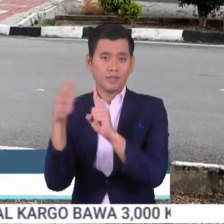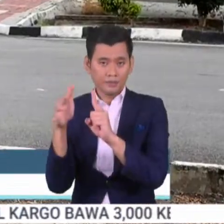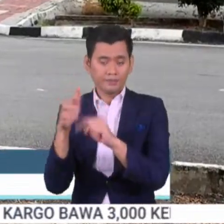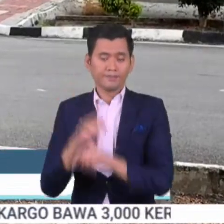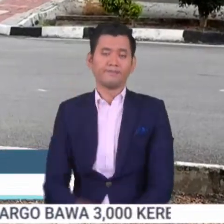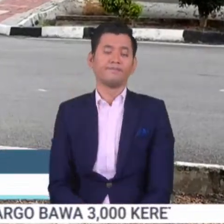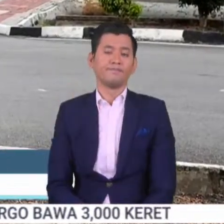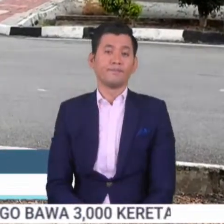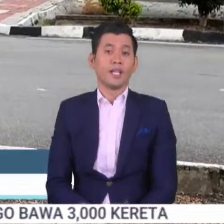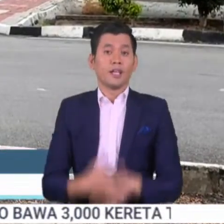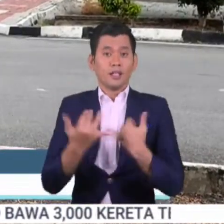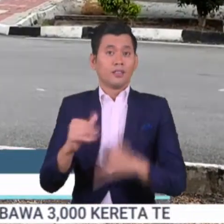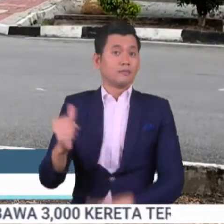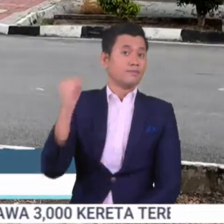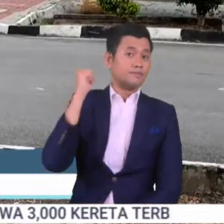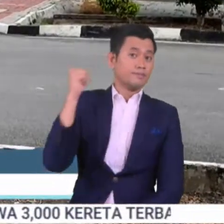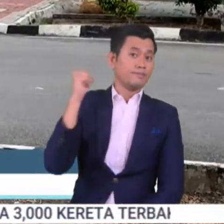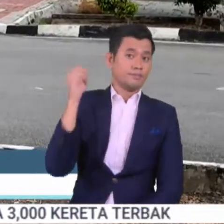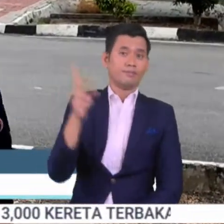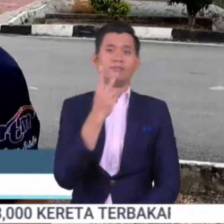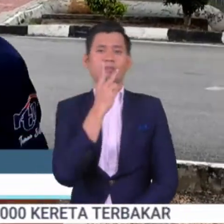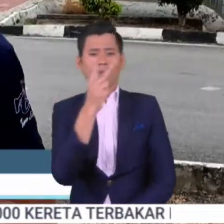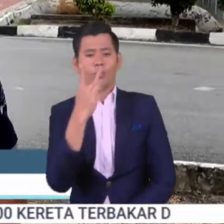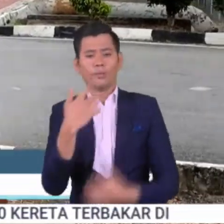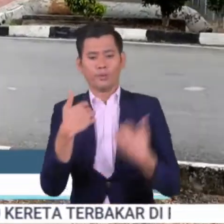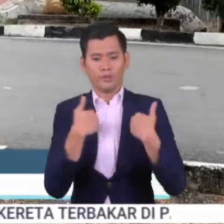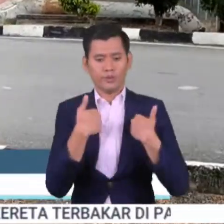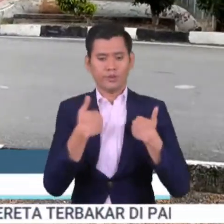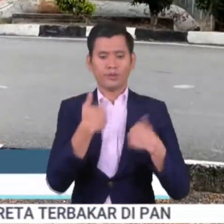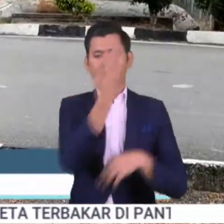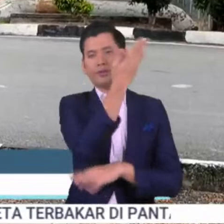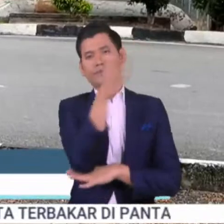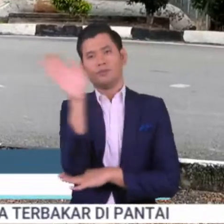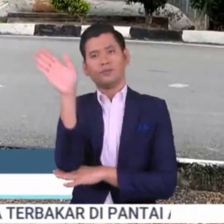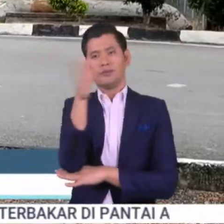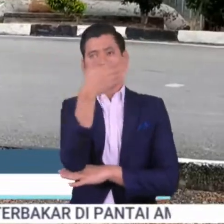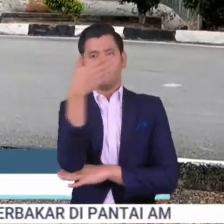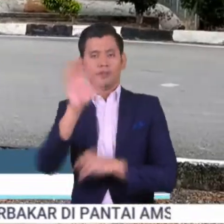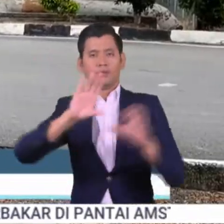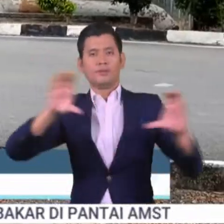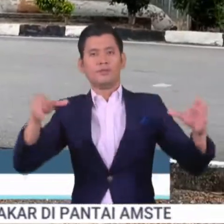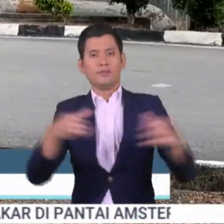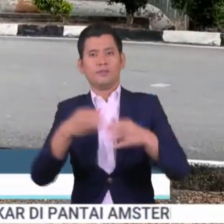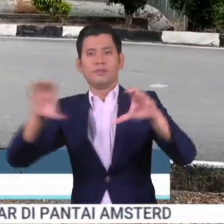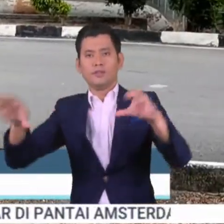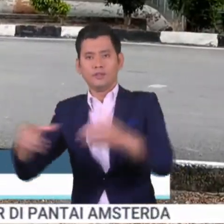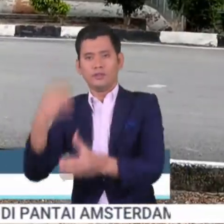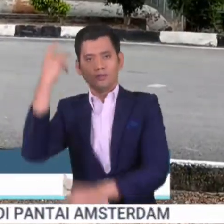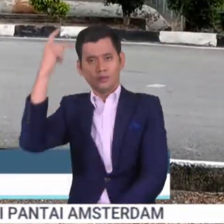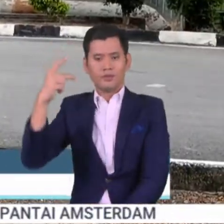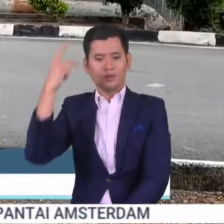Dan apa-apa anda saksikan di belakang saya ini, kelihatan bendera-bendera parti-parti politik